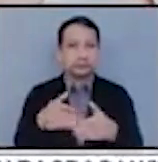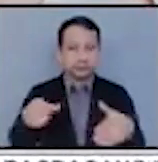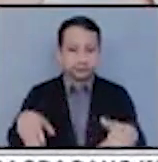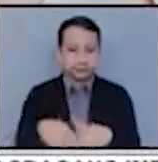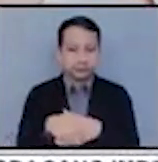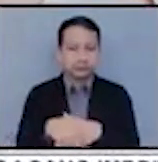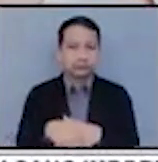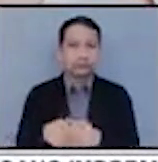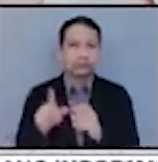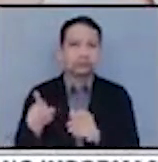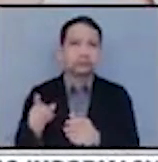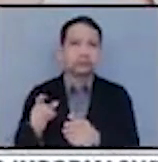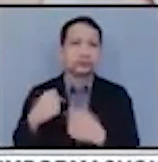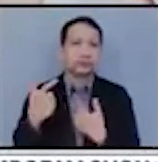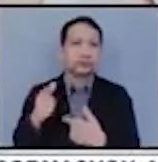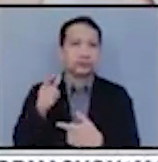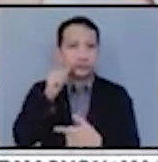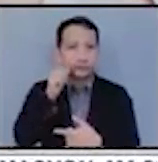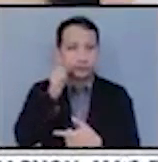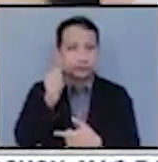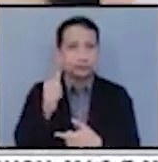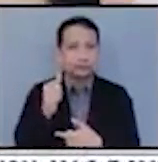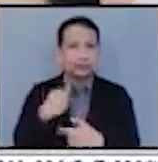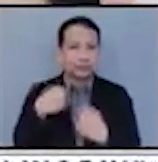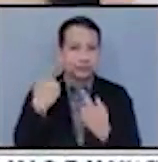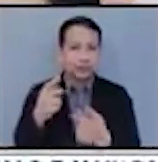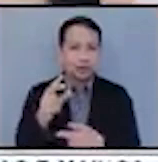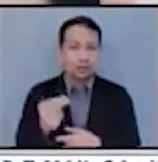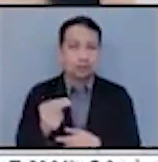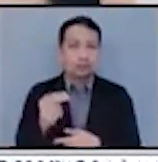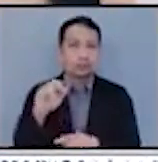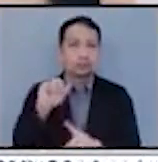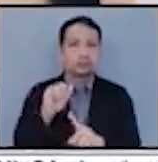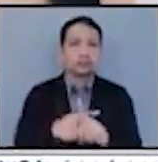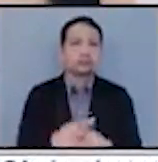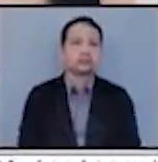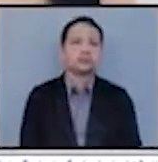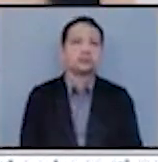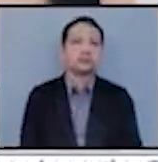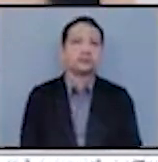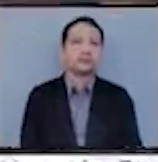ikakasal sila ni Lee Dain sa darating Abril.